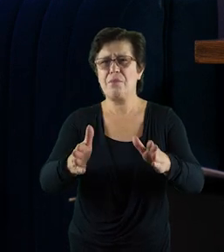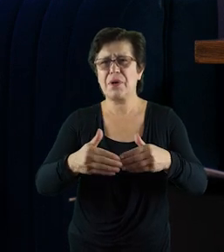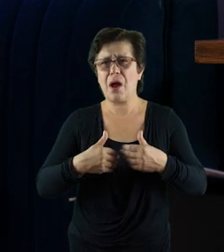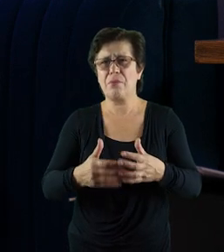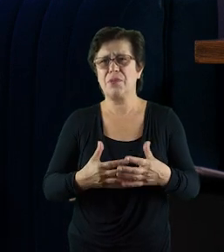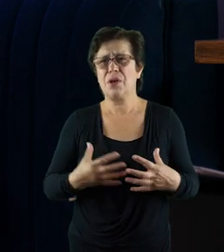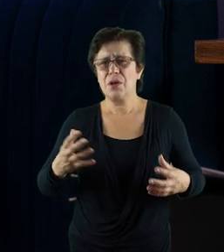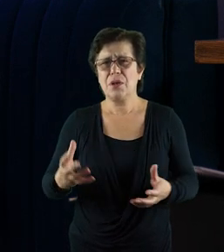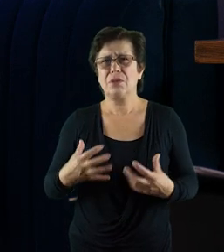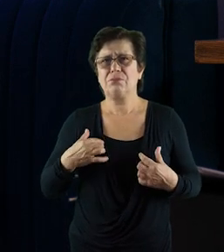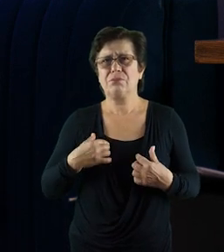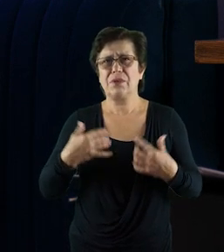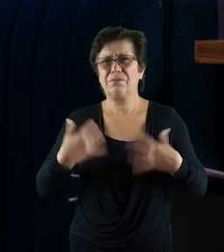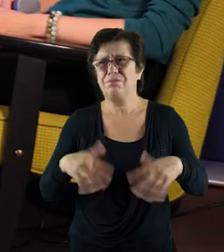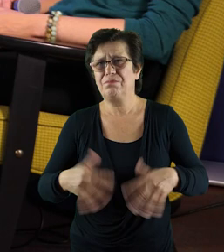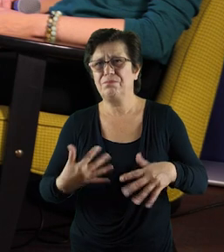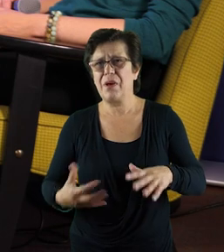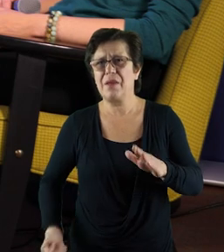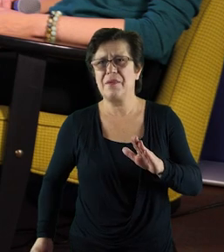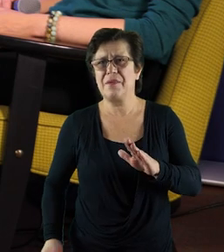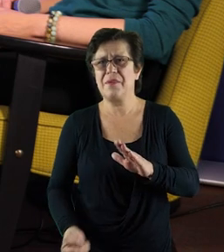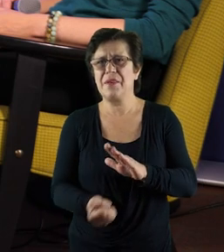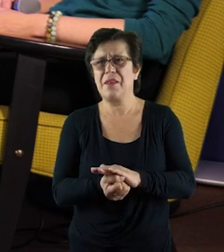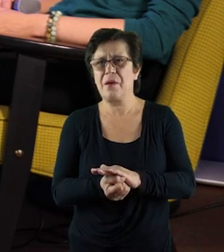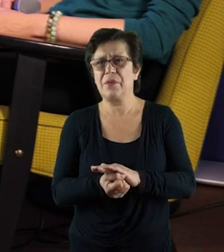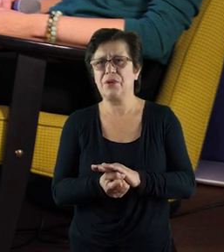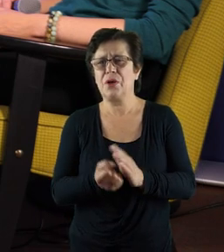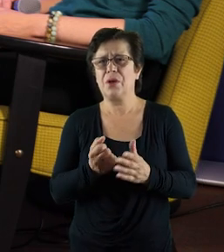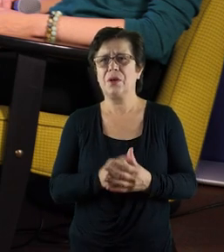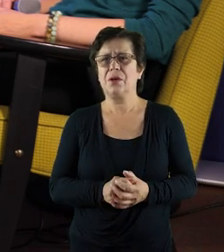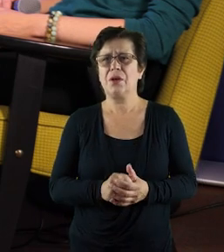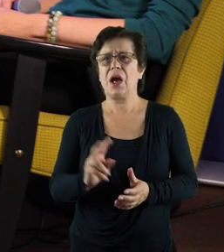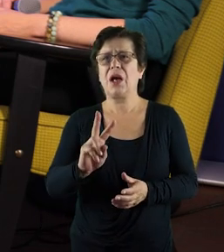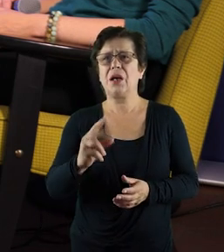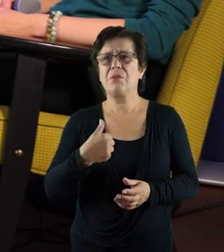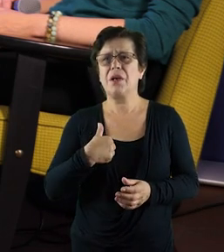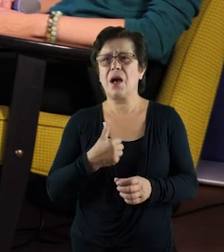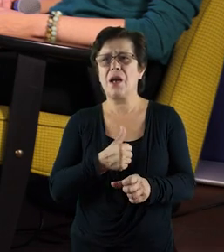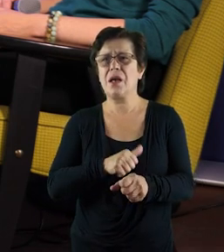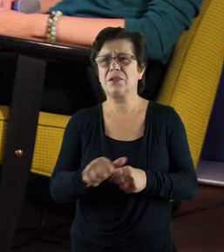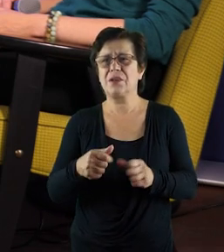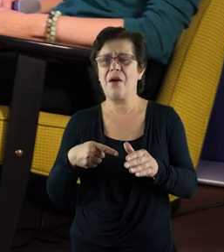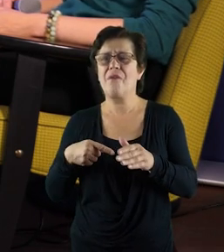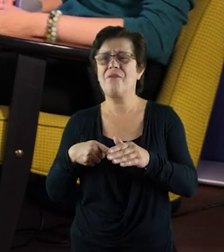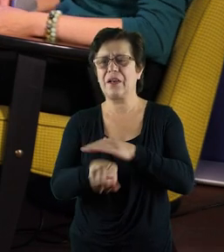zbuntowani podkładają dynamit. I to już powiem z pamięci. Kim jestem? Wygnańcem